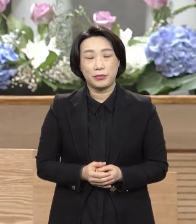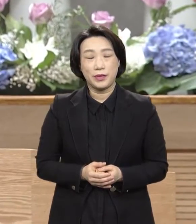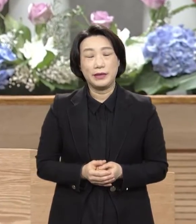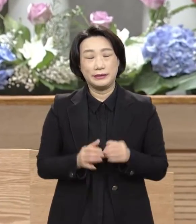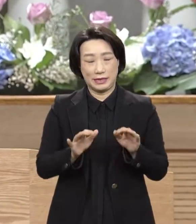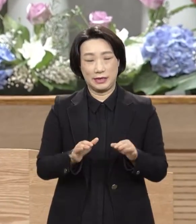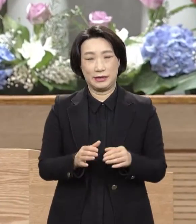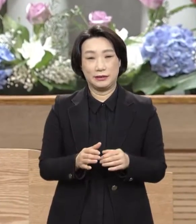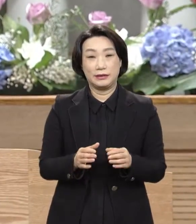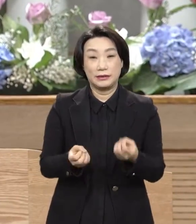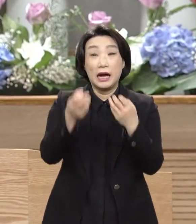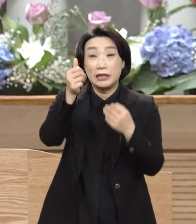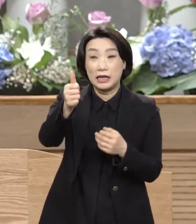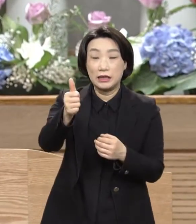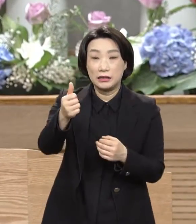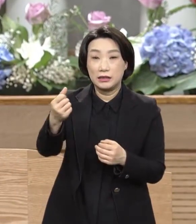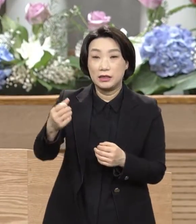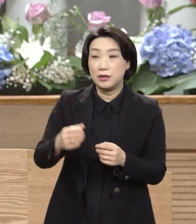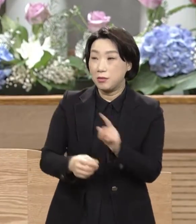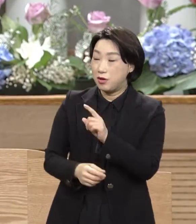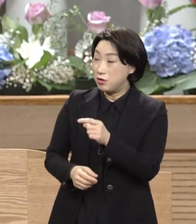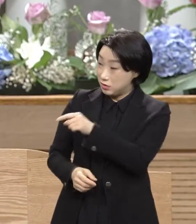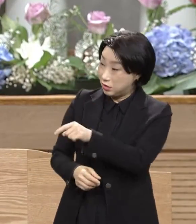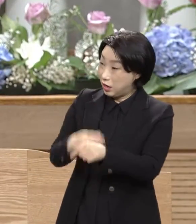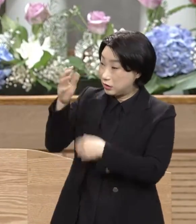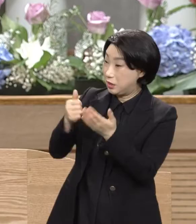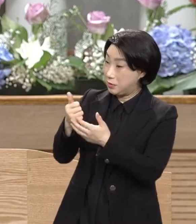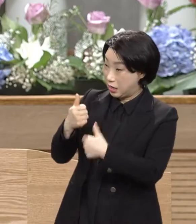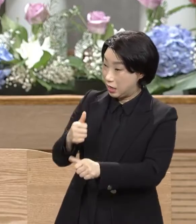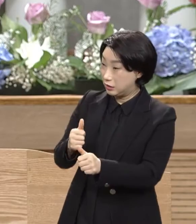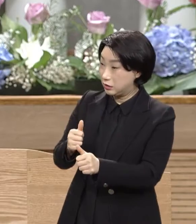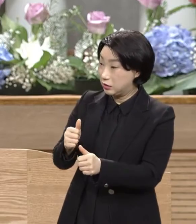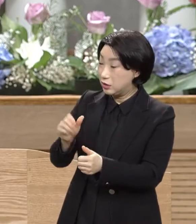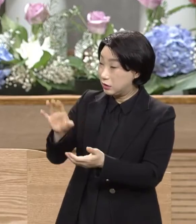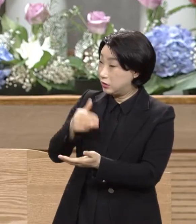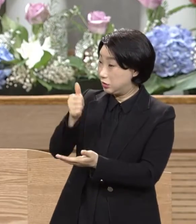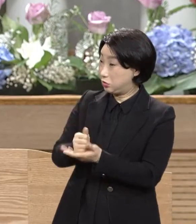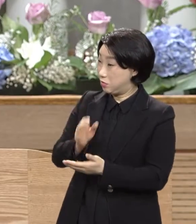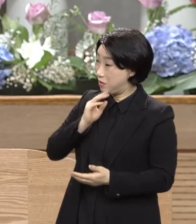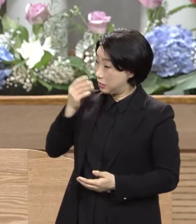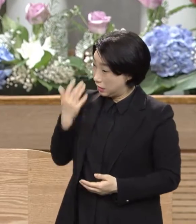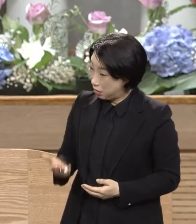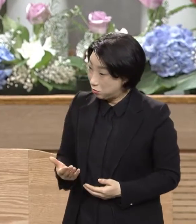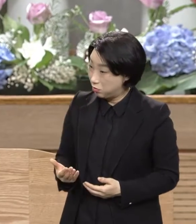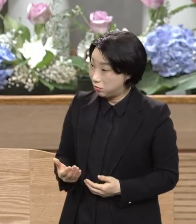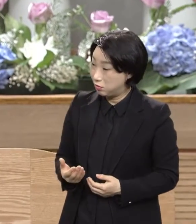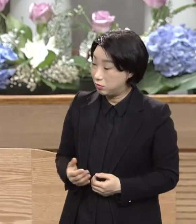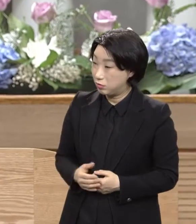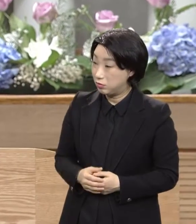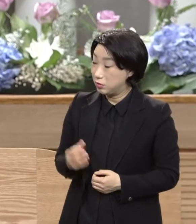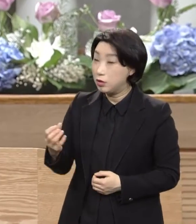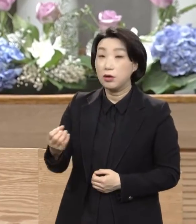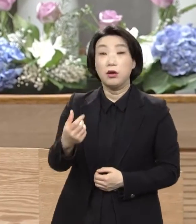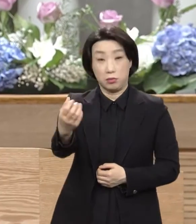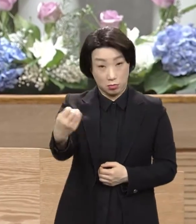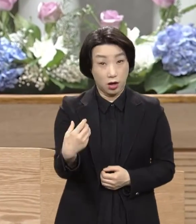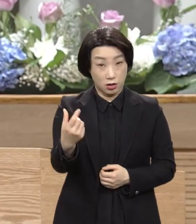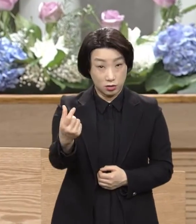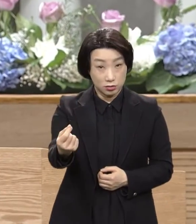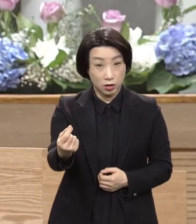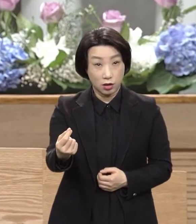자, 제사장이 말합니다. 네가 하나님의 아들 그리스도냐? 네가